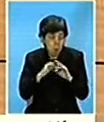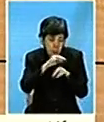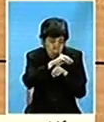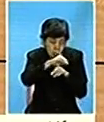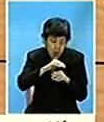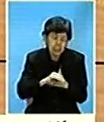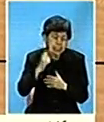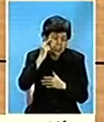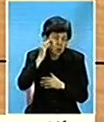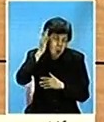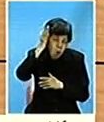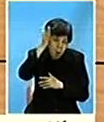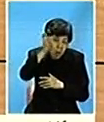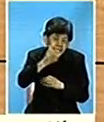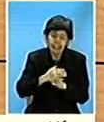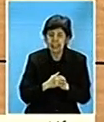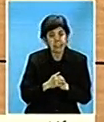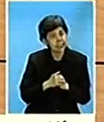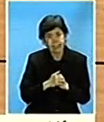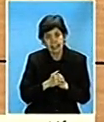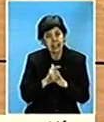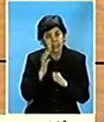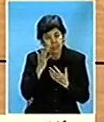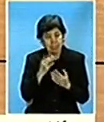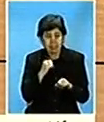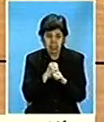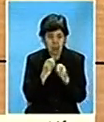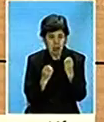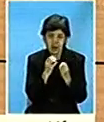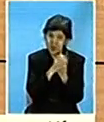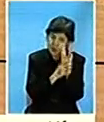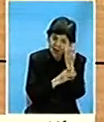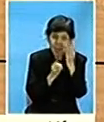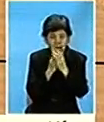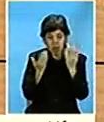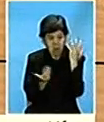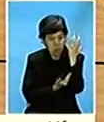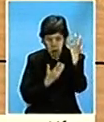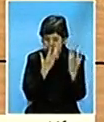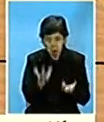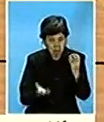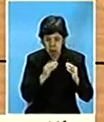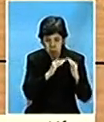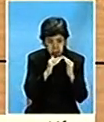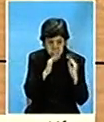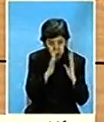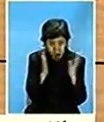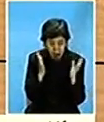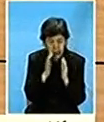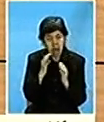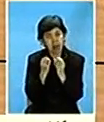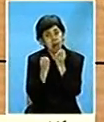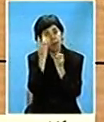ซึ่งอนาคตการบุกลุกเข้าไปในเขตอุทยานนี้ป่าไม้จะหมด